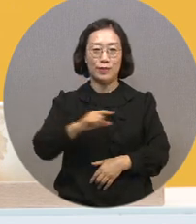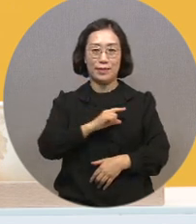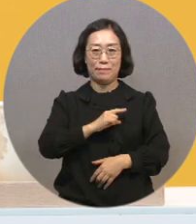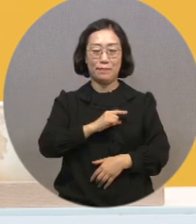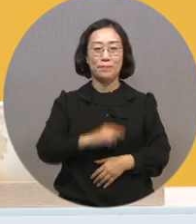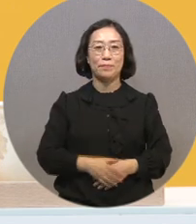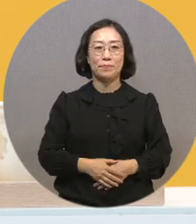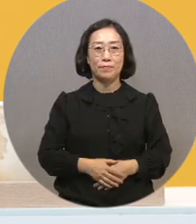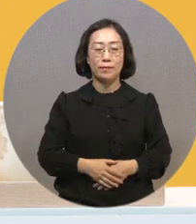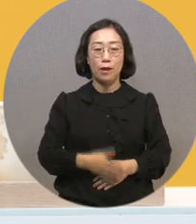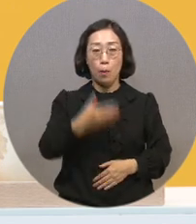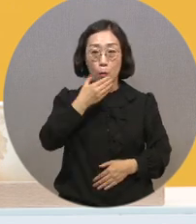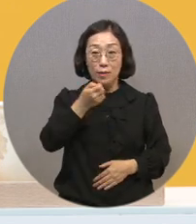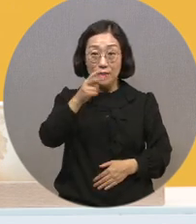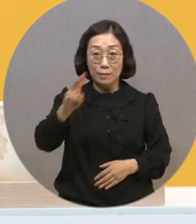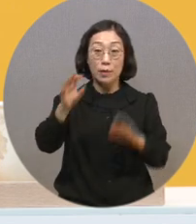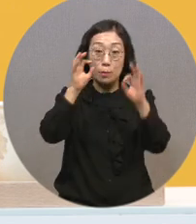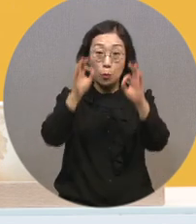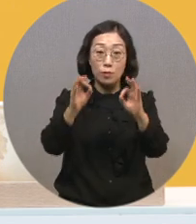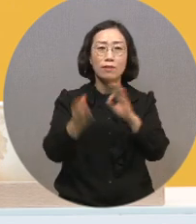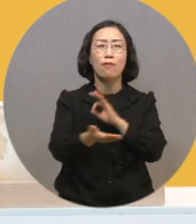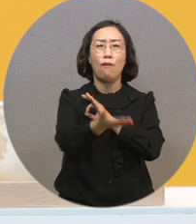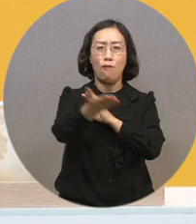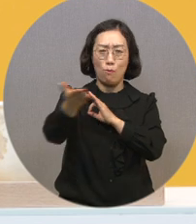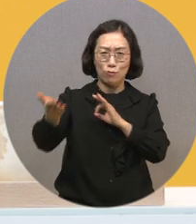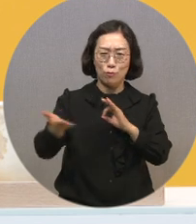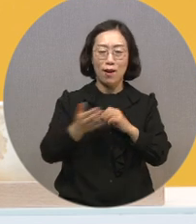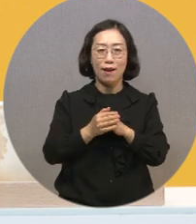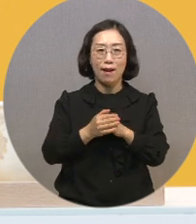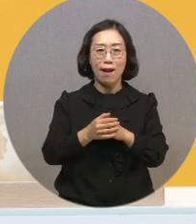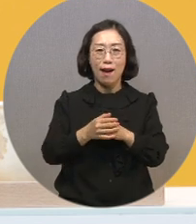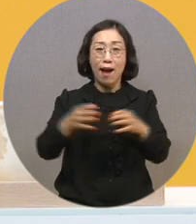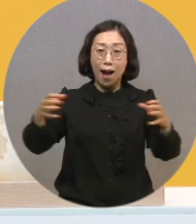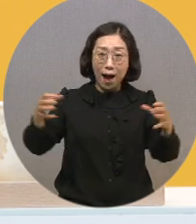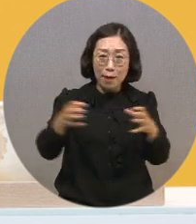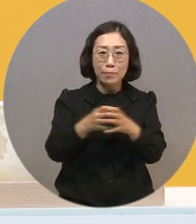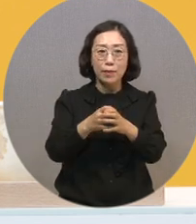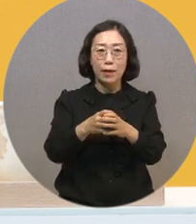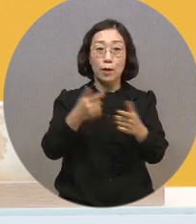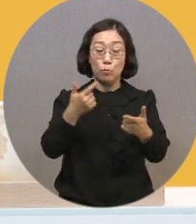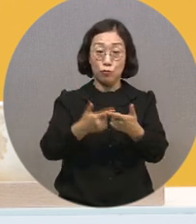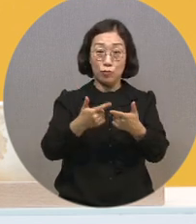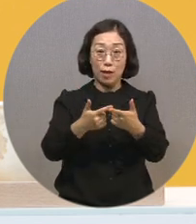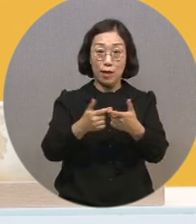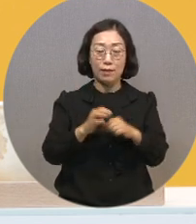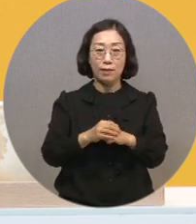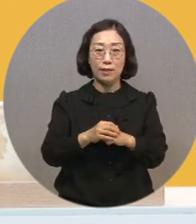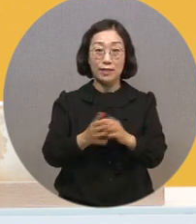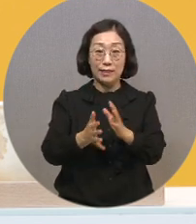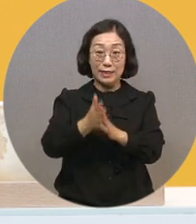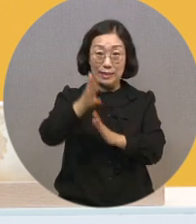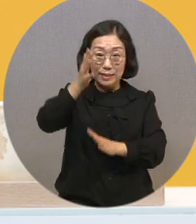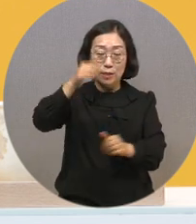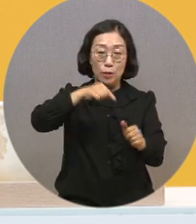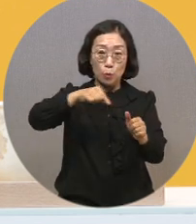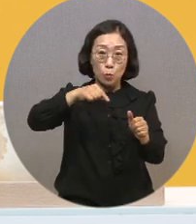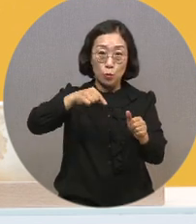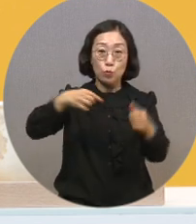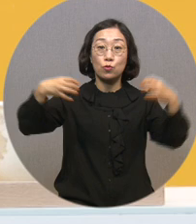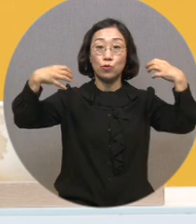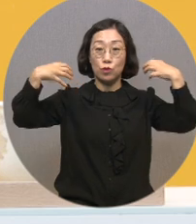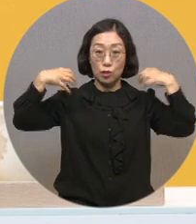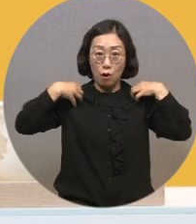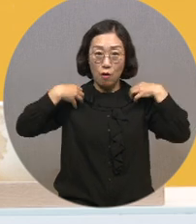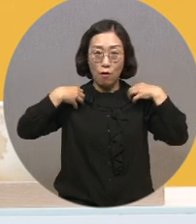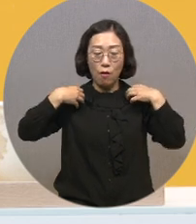우리 복지TV를 시청하신 여러분들과 우리 함께 부산 광역시 교육청은 우리